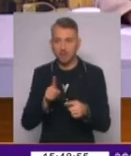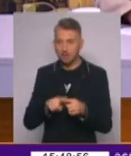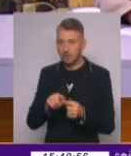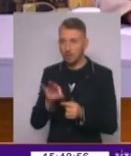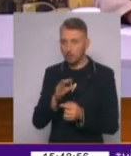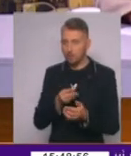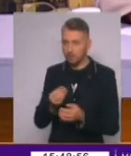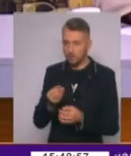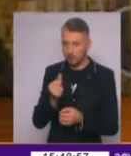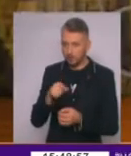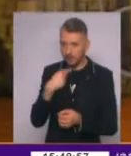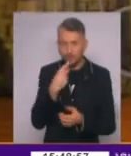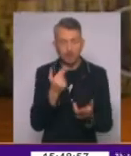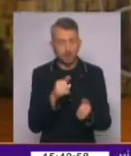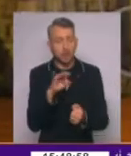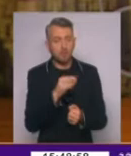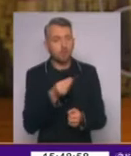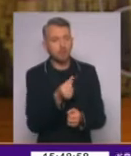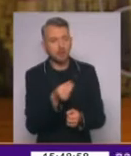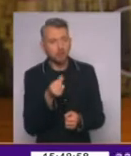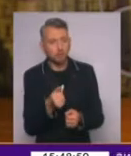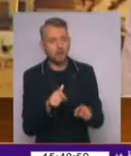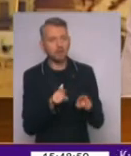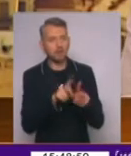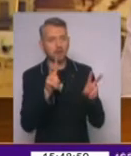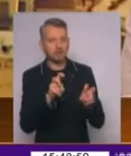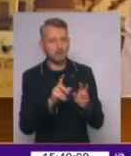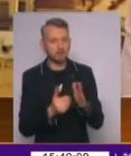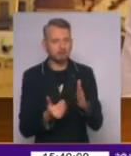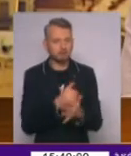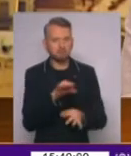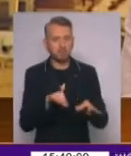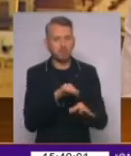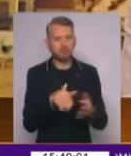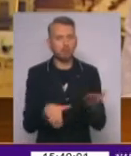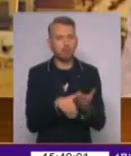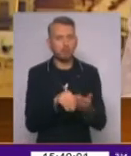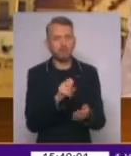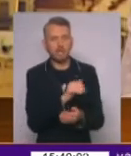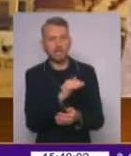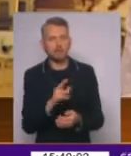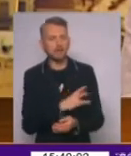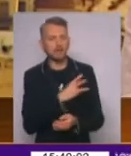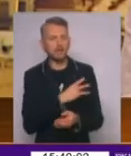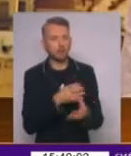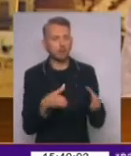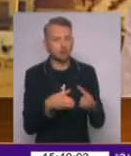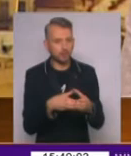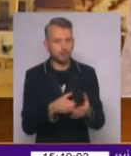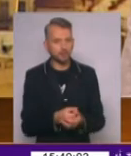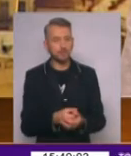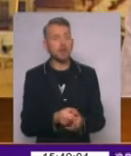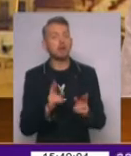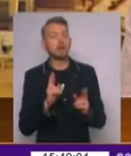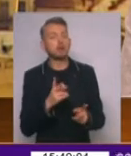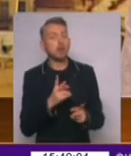фінансування? Так, і це саме про фінансування так званих стартапів, тобто допомога на рівні ініціативної групи. Яким чином